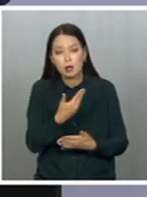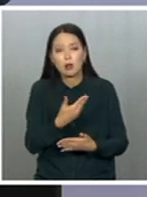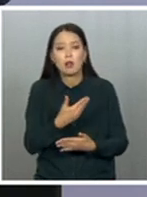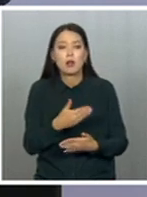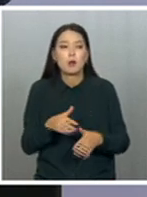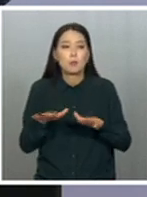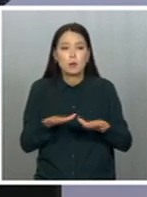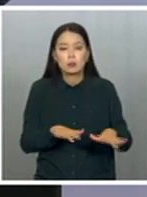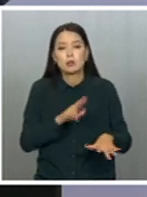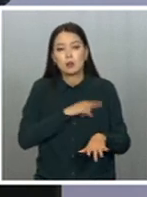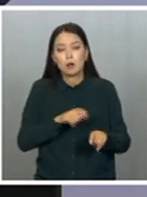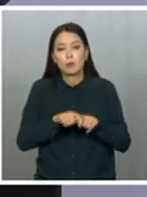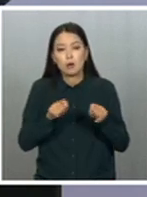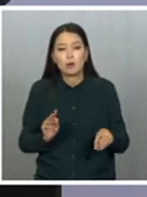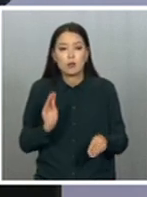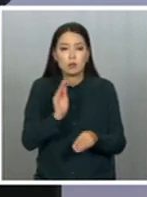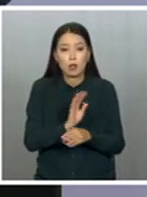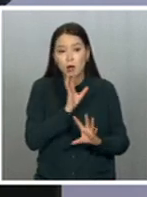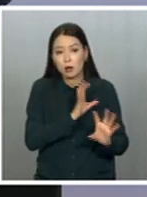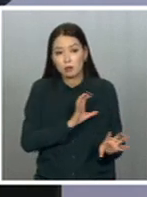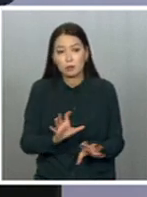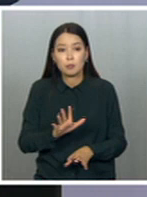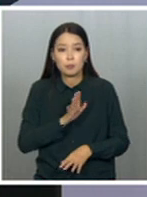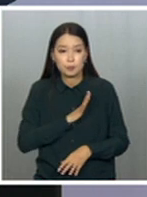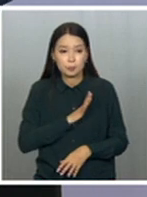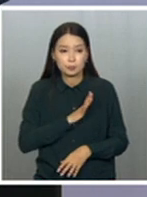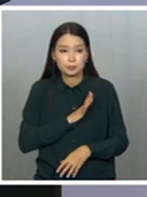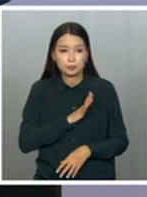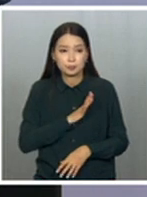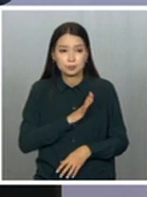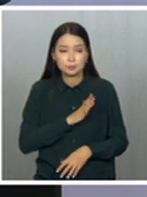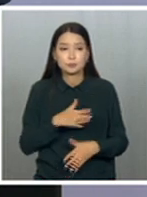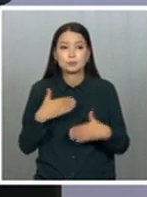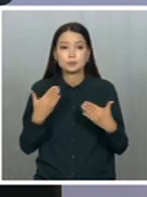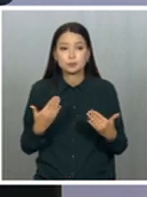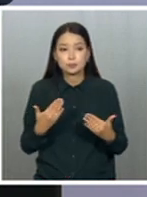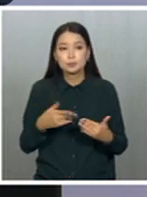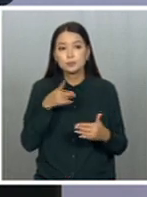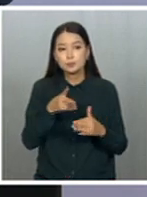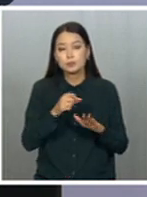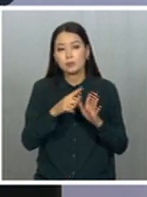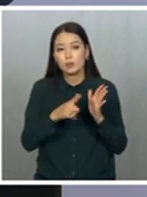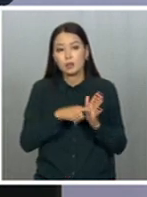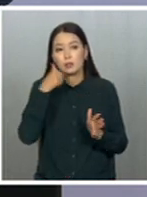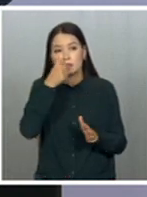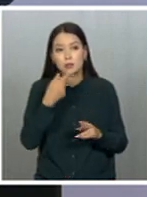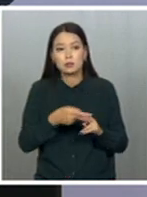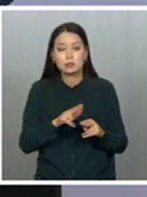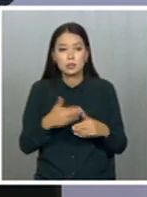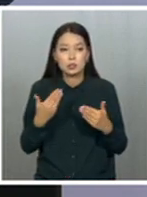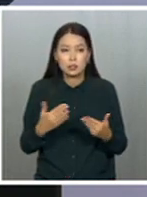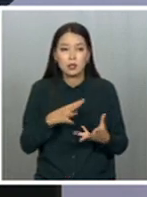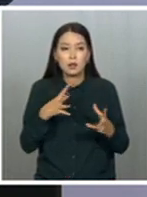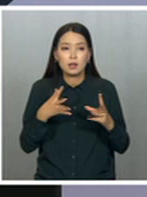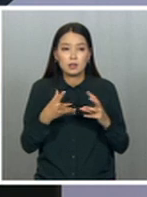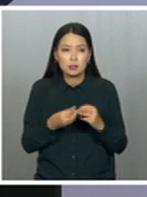ашуға қосымша жағдай жасаған еді балалар. Әрине, Экспо 2017 көрмесінің өткізілуі